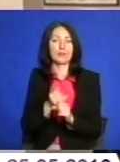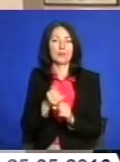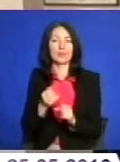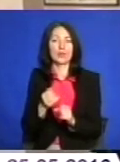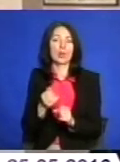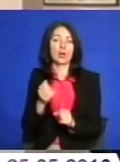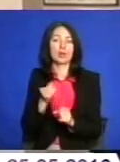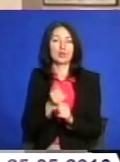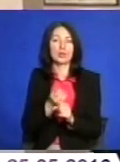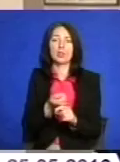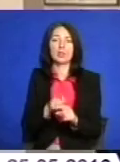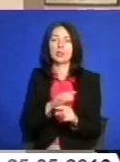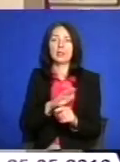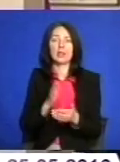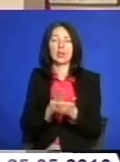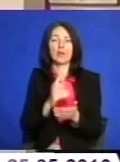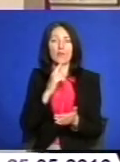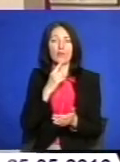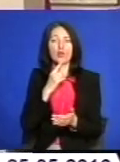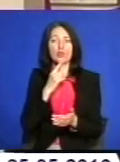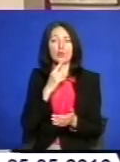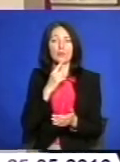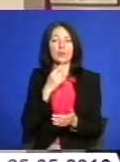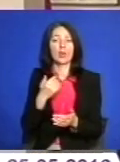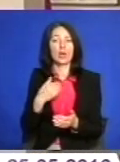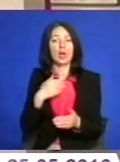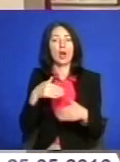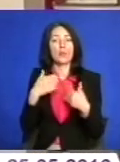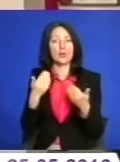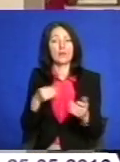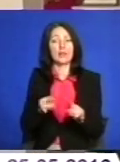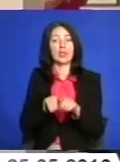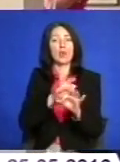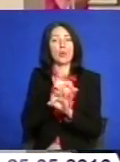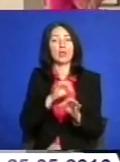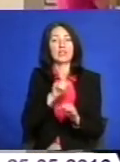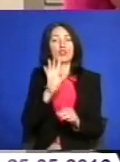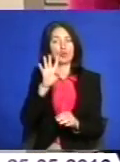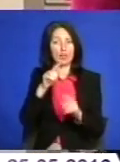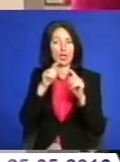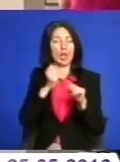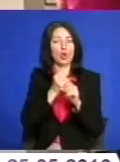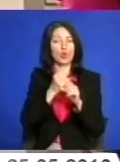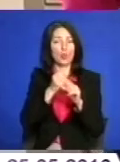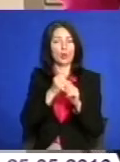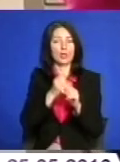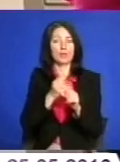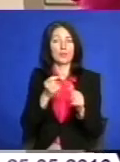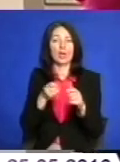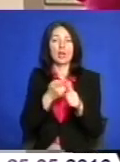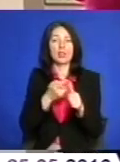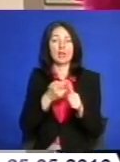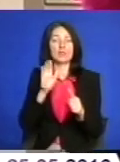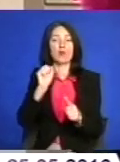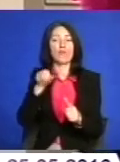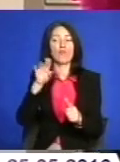не складає якихось труднощів. В даному випадку, бачите, я представив такий один проєкт з 4 робіт під назвою «Вади цивілізації».